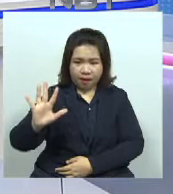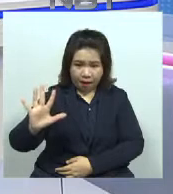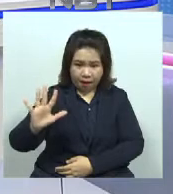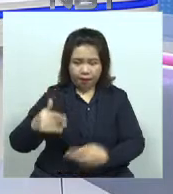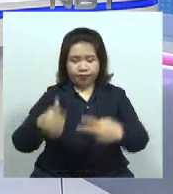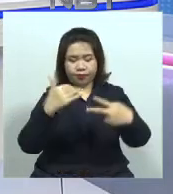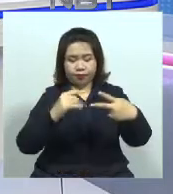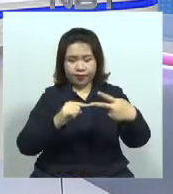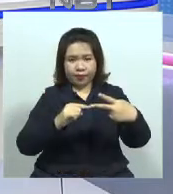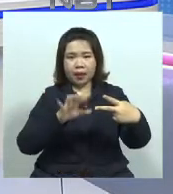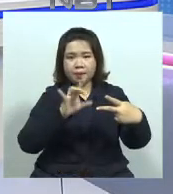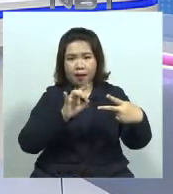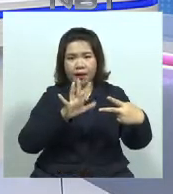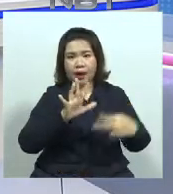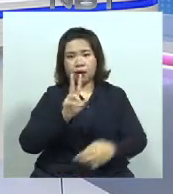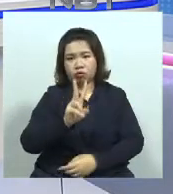8526821545และอีก1หมายเลขค่ะ